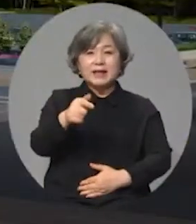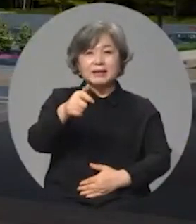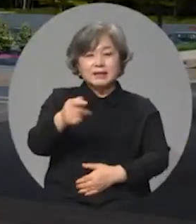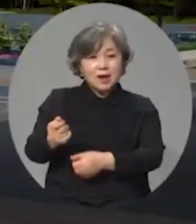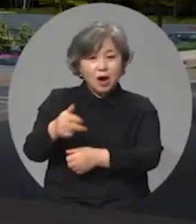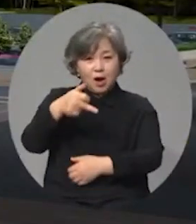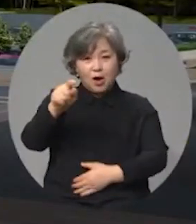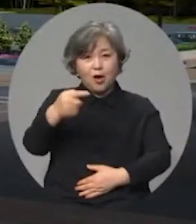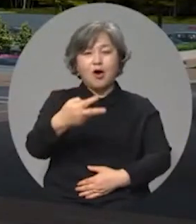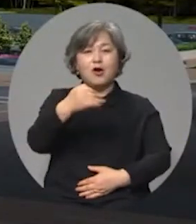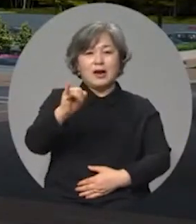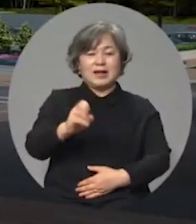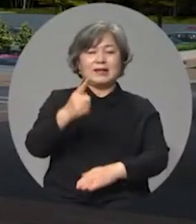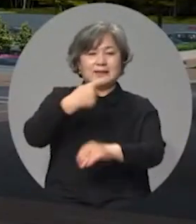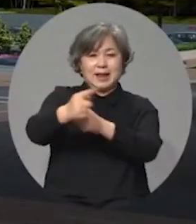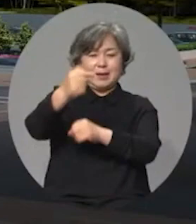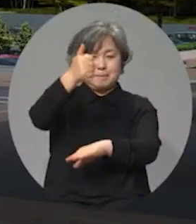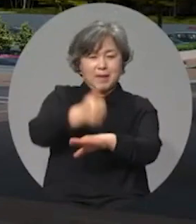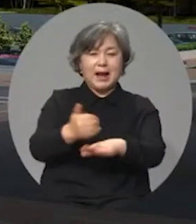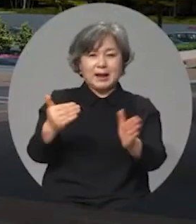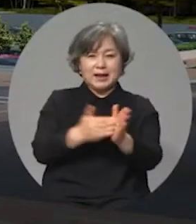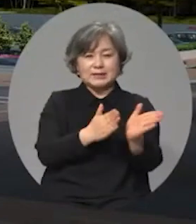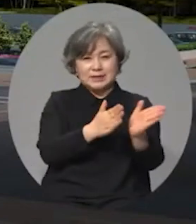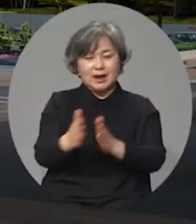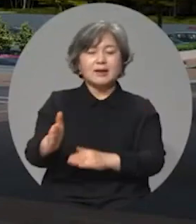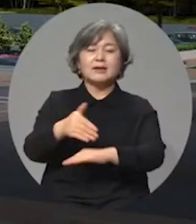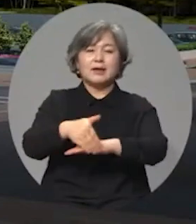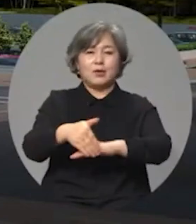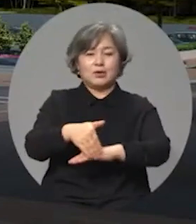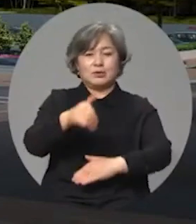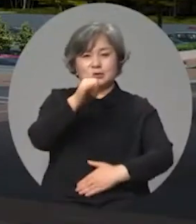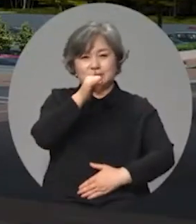경기장이 내년 말까지 준공될 예정입니다